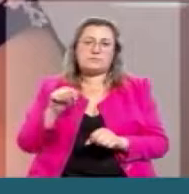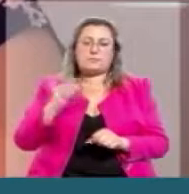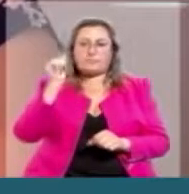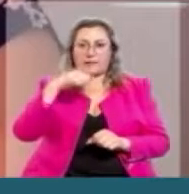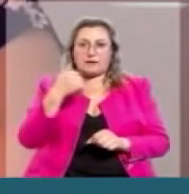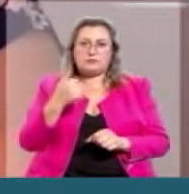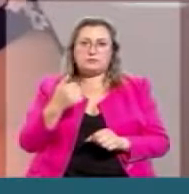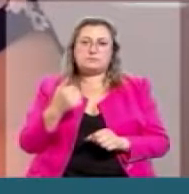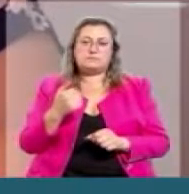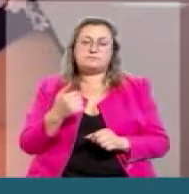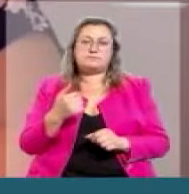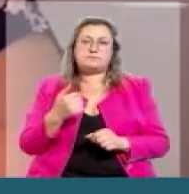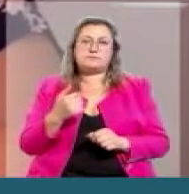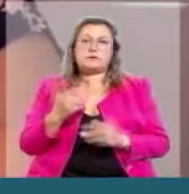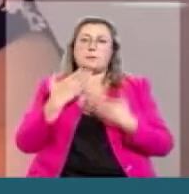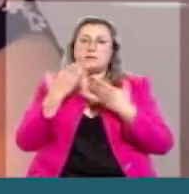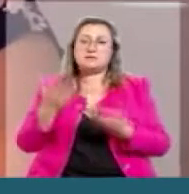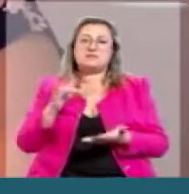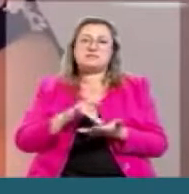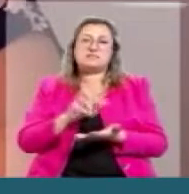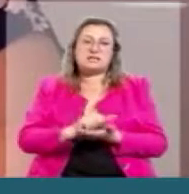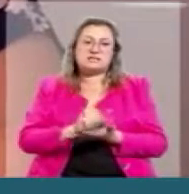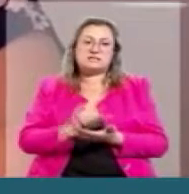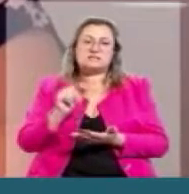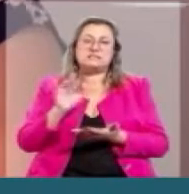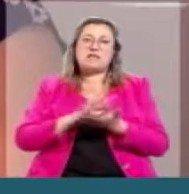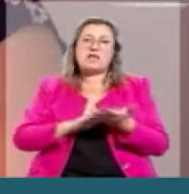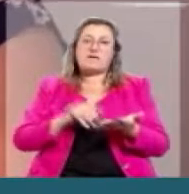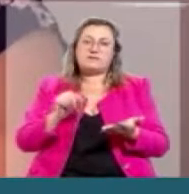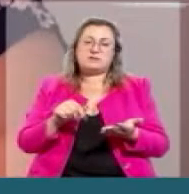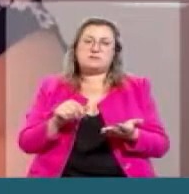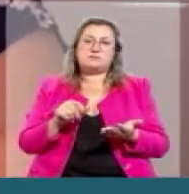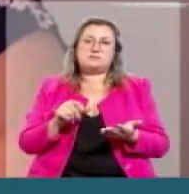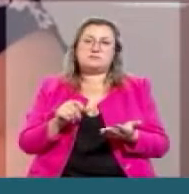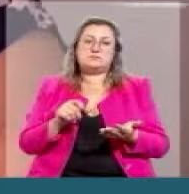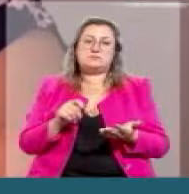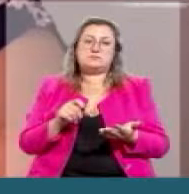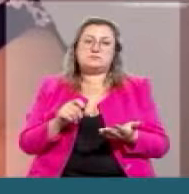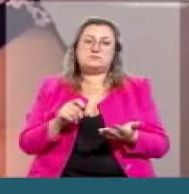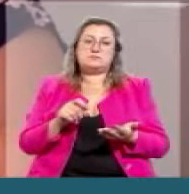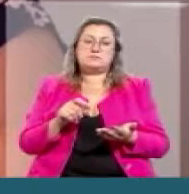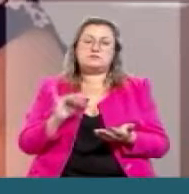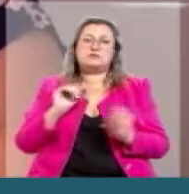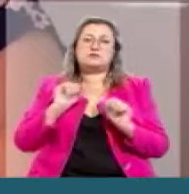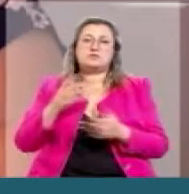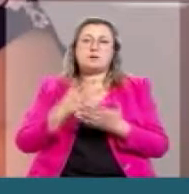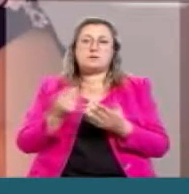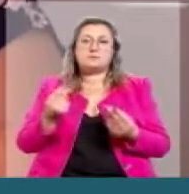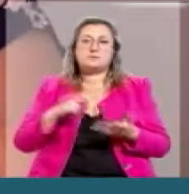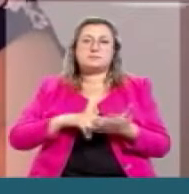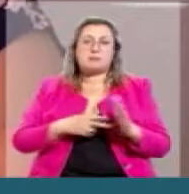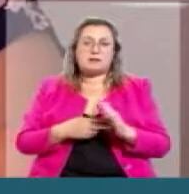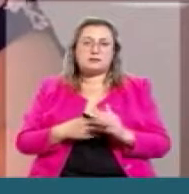году, получается, обратилась в центр занятости с заявкой и защитила свой